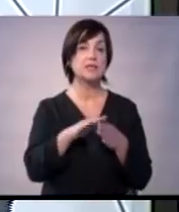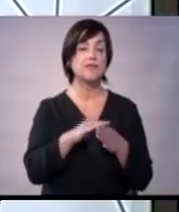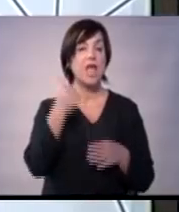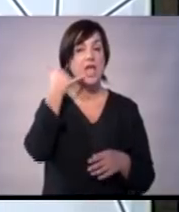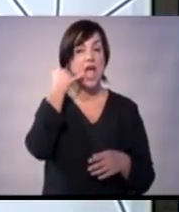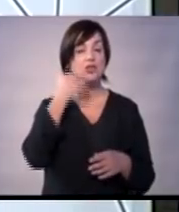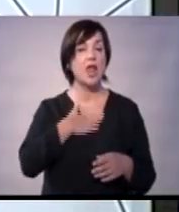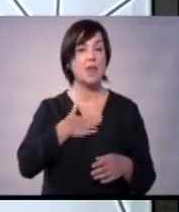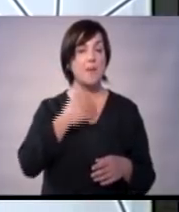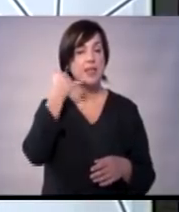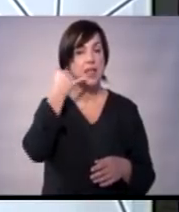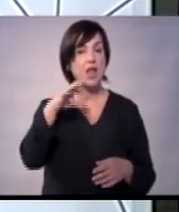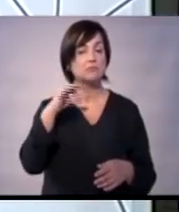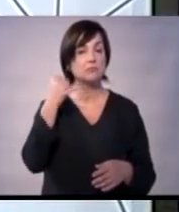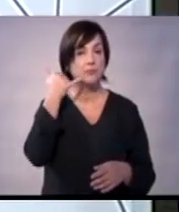Janče, v Dali, vy máme na línia?